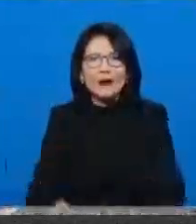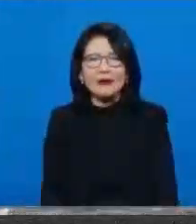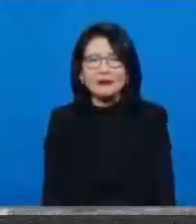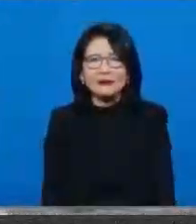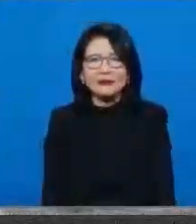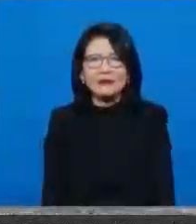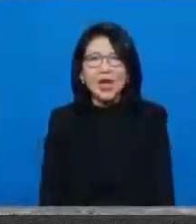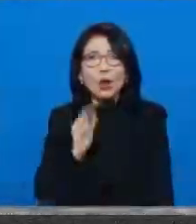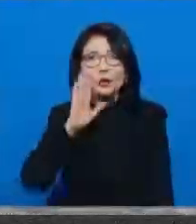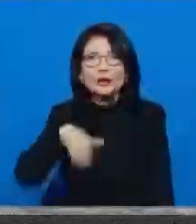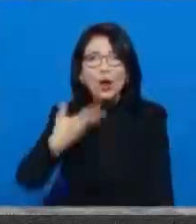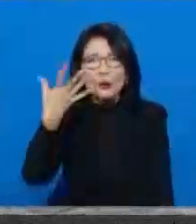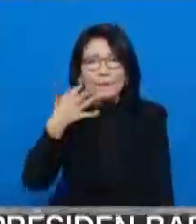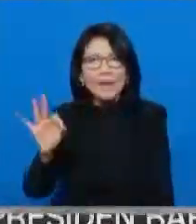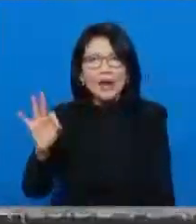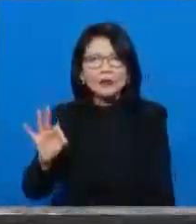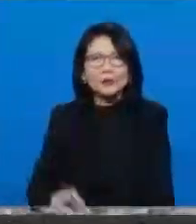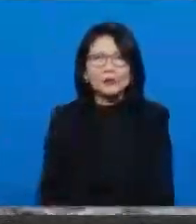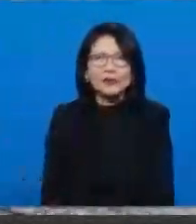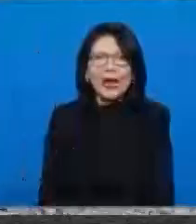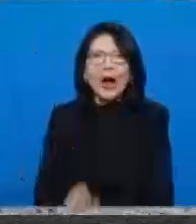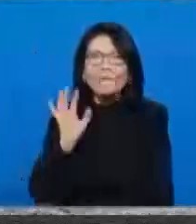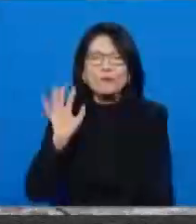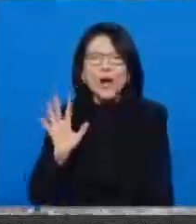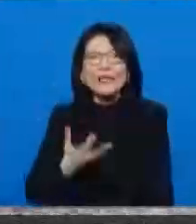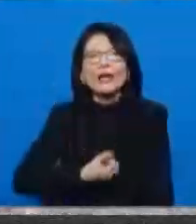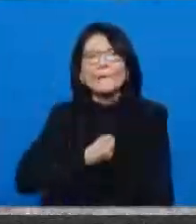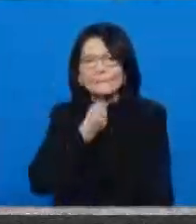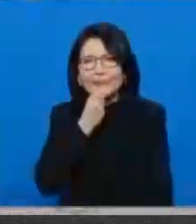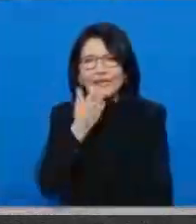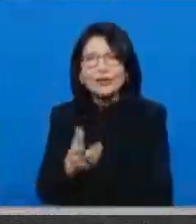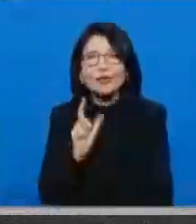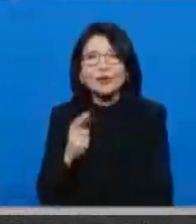Bahkan untuk tahun baru, Suyatno kewalahan memenuhi pesanan ayam panggang.